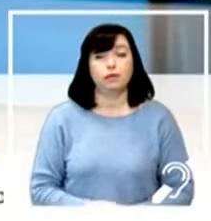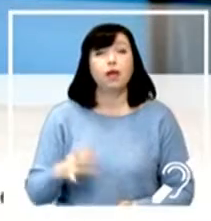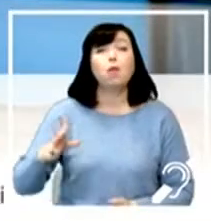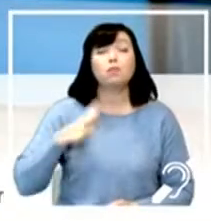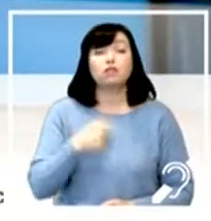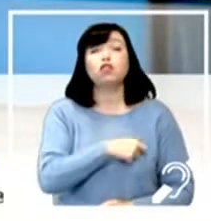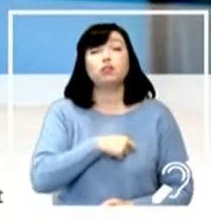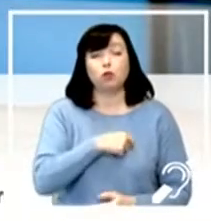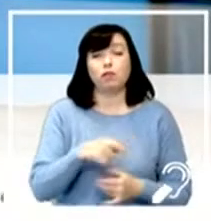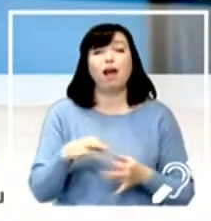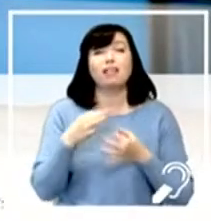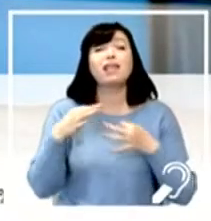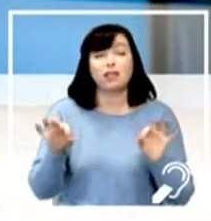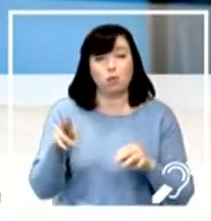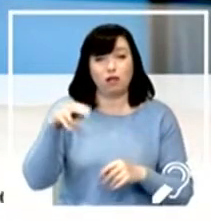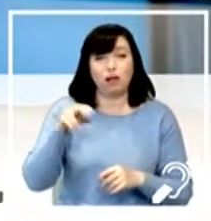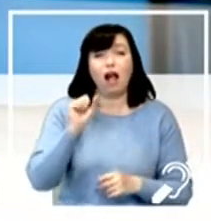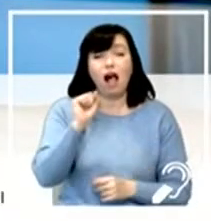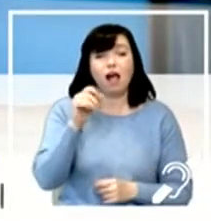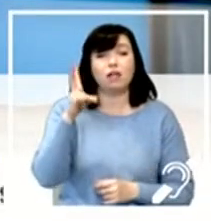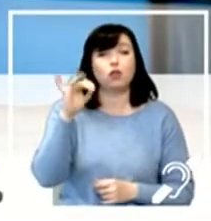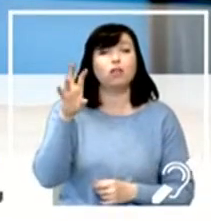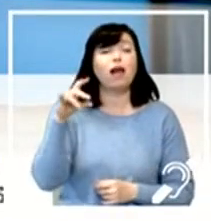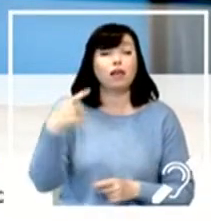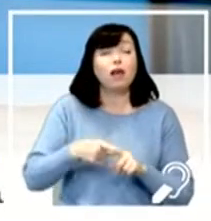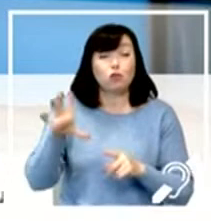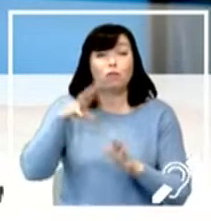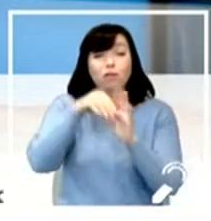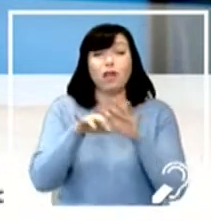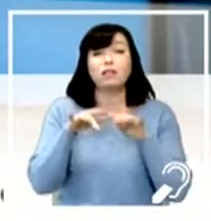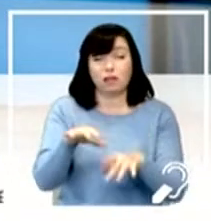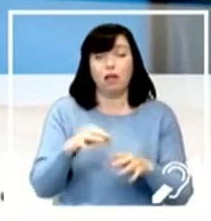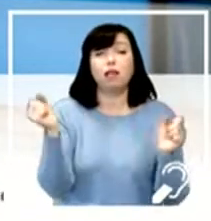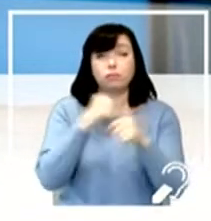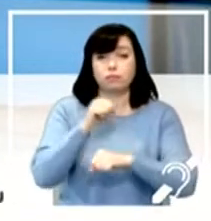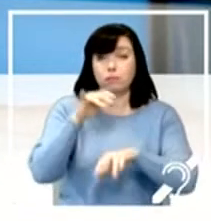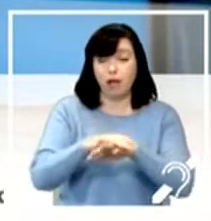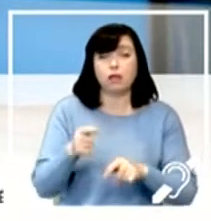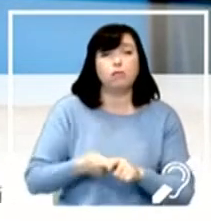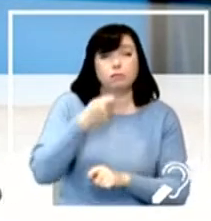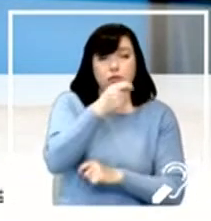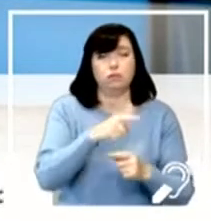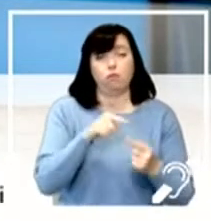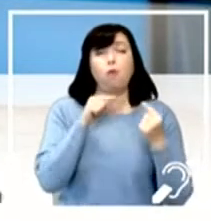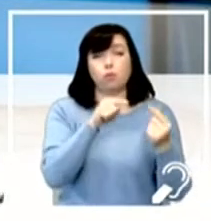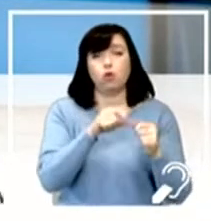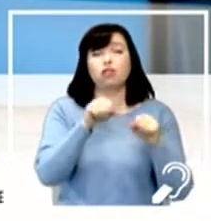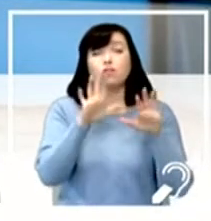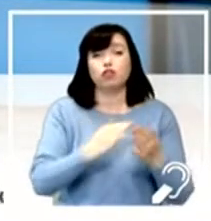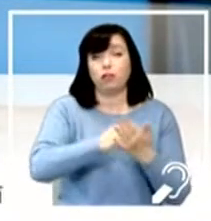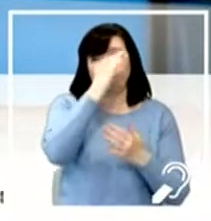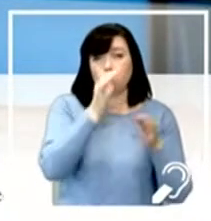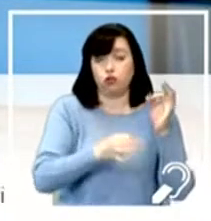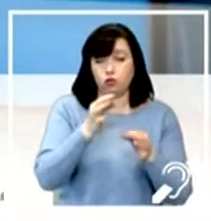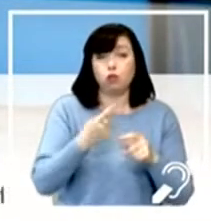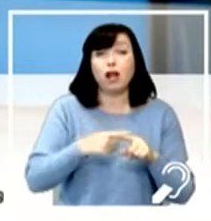Fostul deputat democrat Vladimir Andronachi, vizat în dosarul frauda bancară, a contestat luni la Curtea de Apel Chișinău încheierea instanței de fond